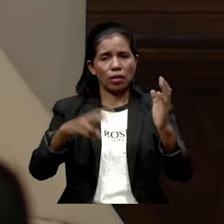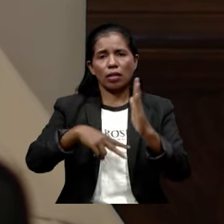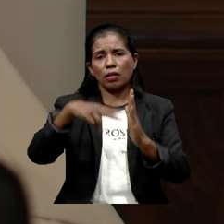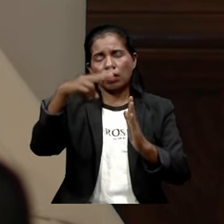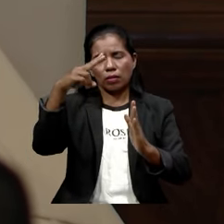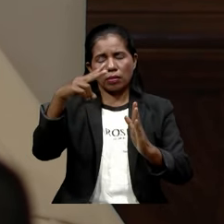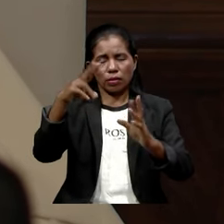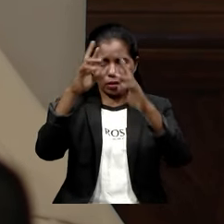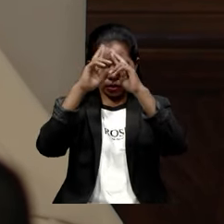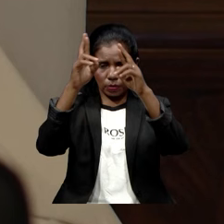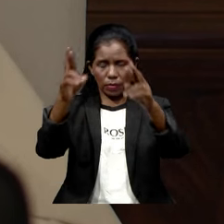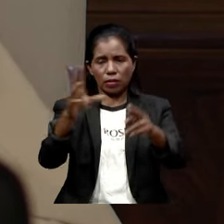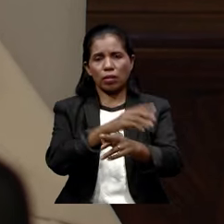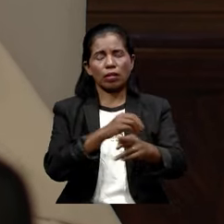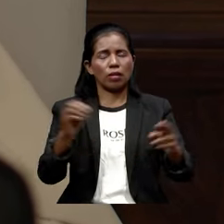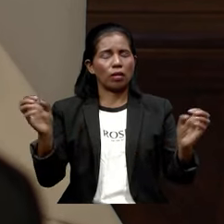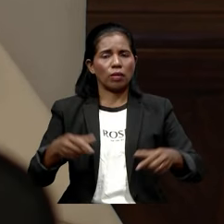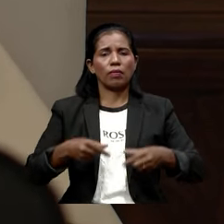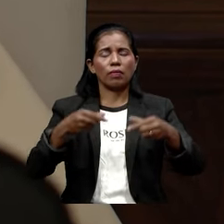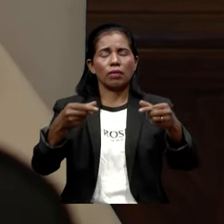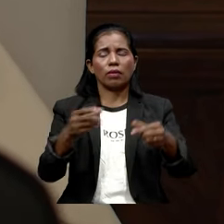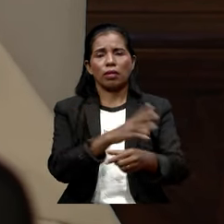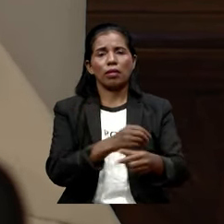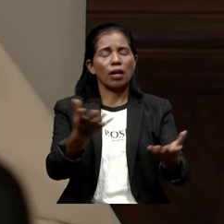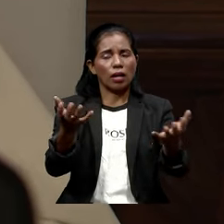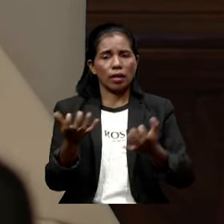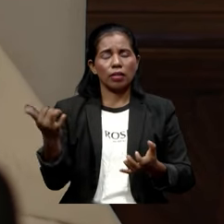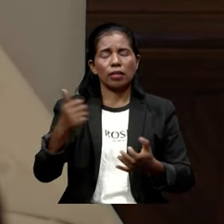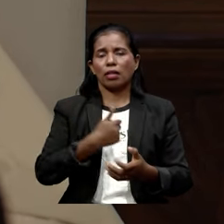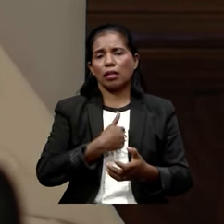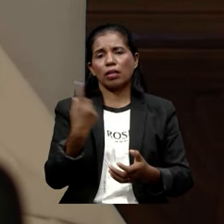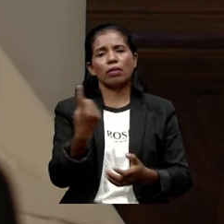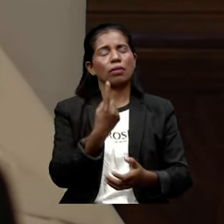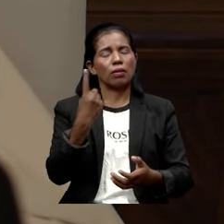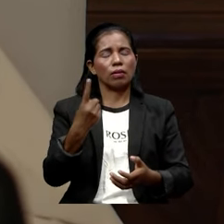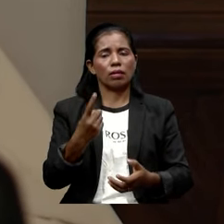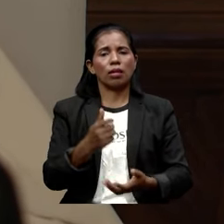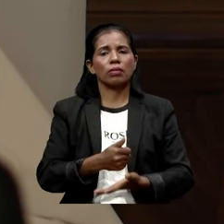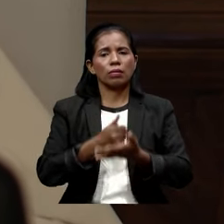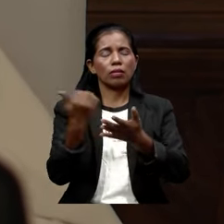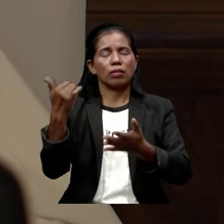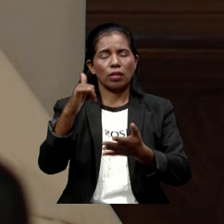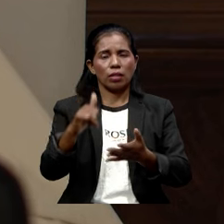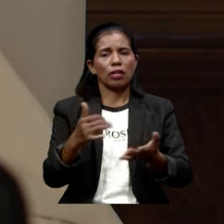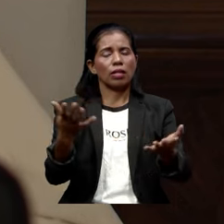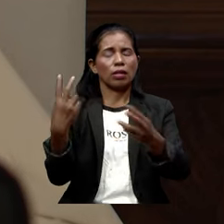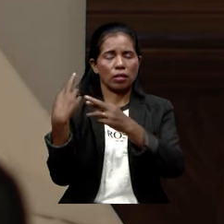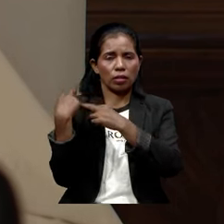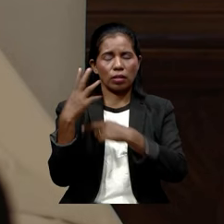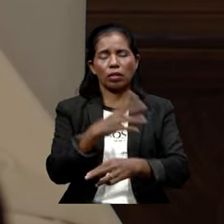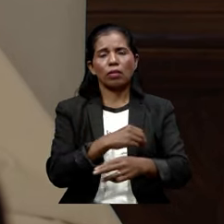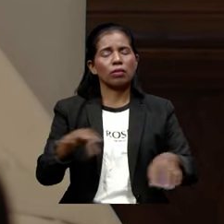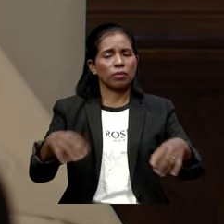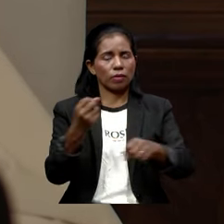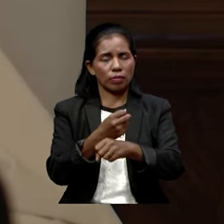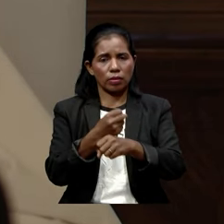malu. Tendensia intolerante sira nebe hakara sira nia ande, defende sir nia posisaun no esforsu oi-oin